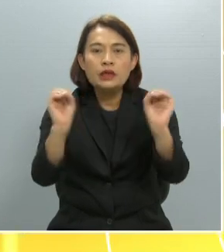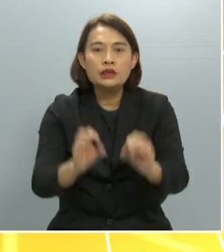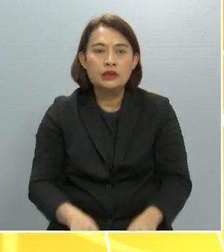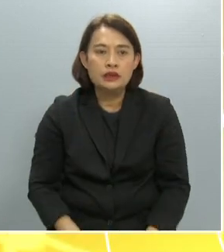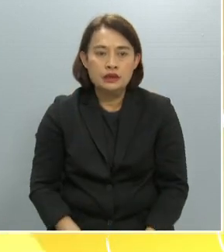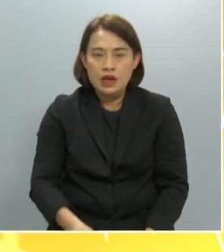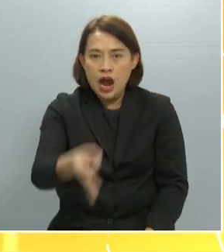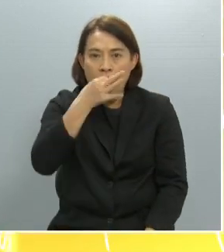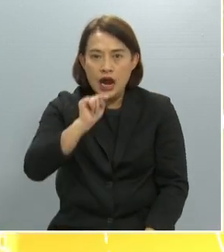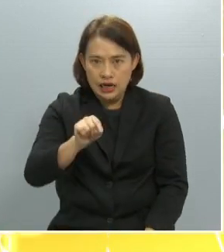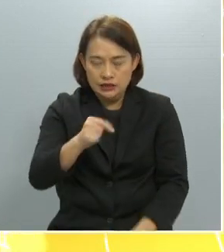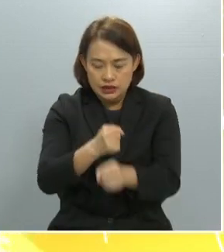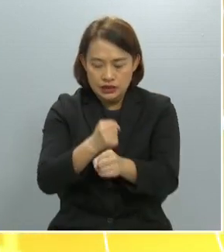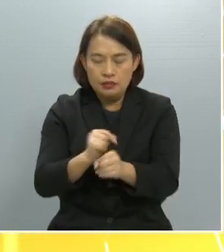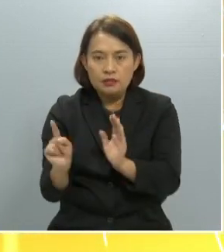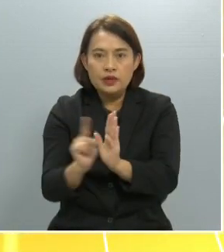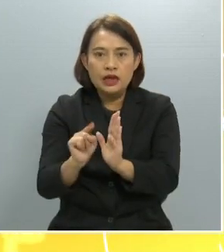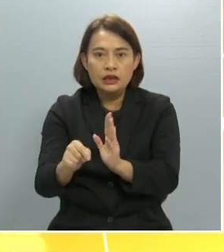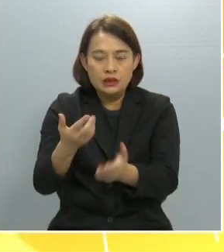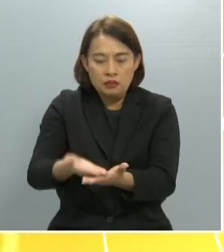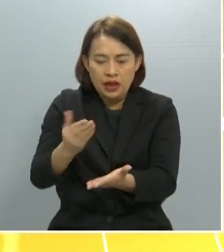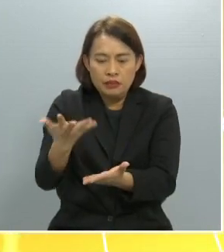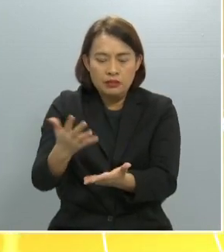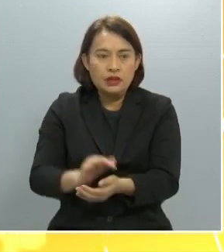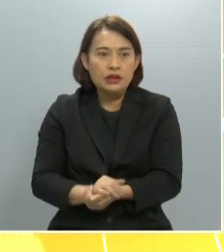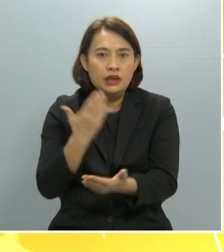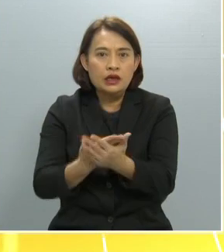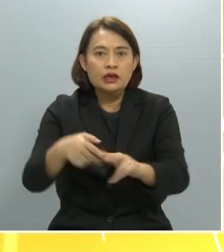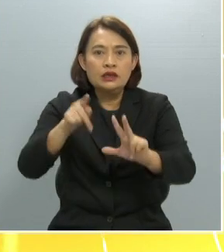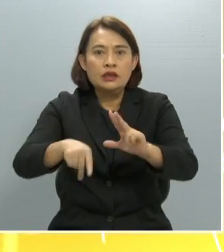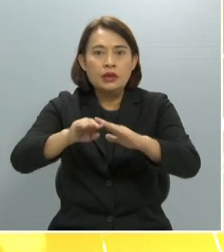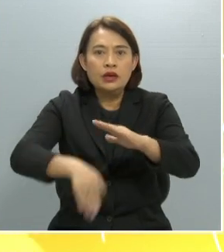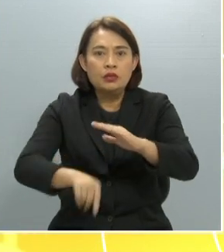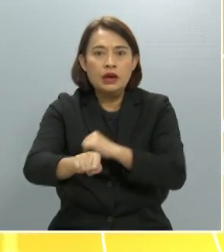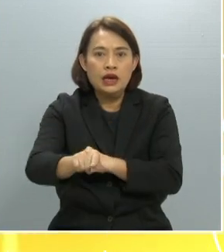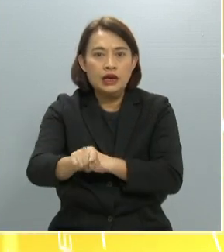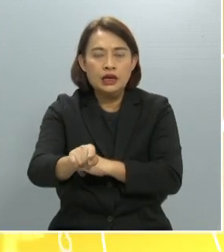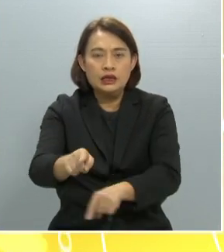ชีพนี้ครั้งหนึ่งก็ไม่แพงนะไม่เกิน 3,000 แต่เป็นวิชาอา